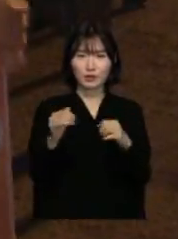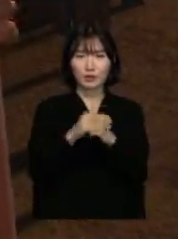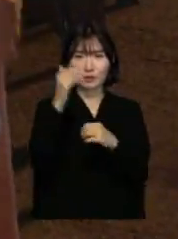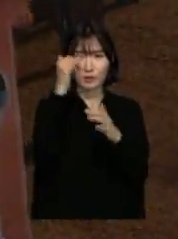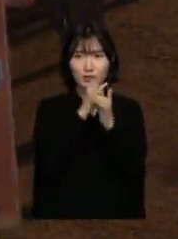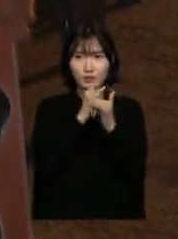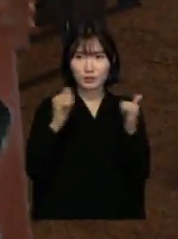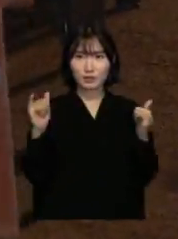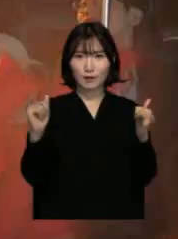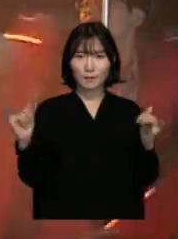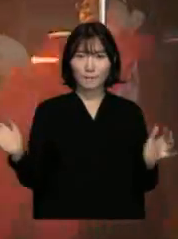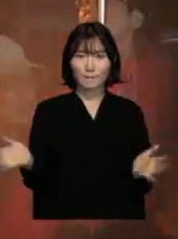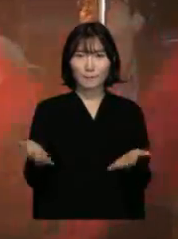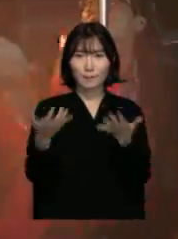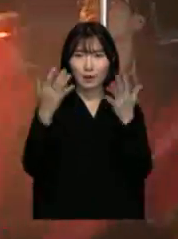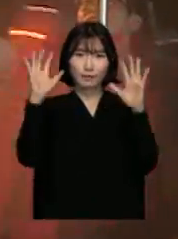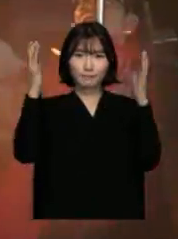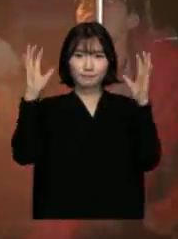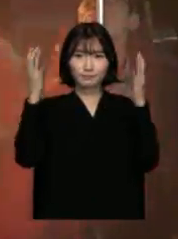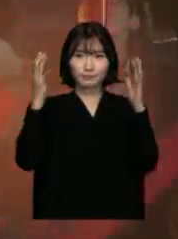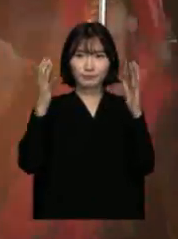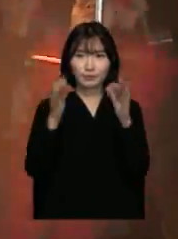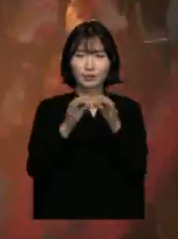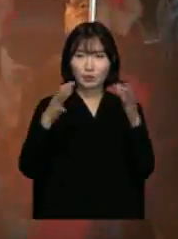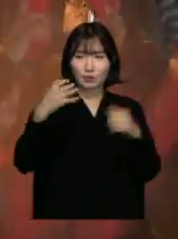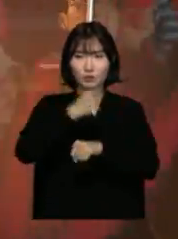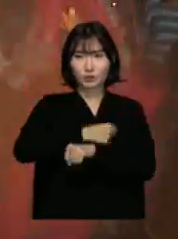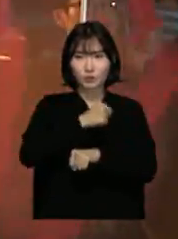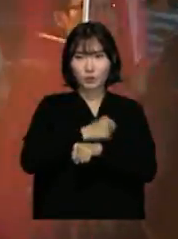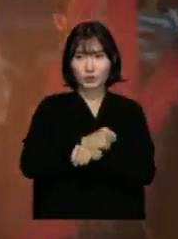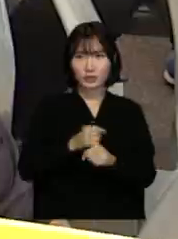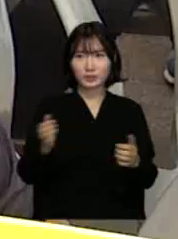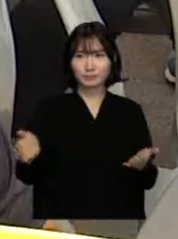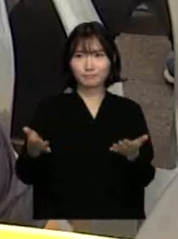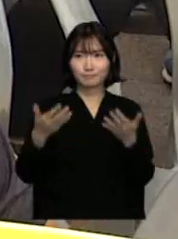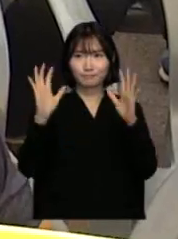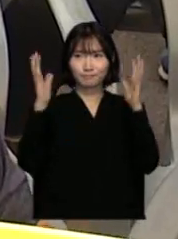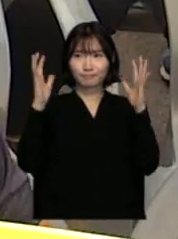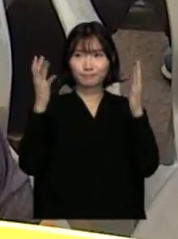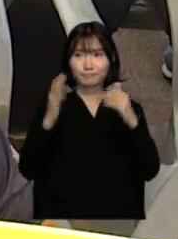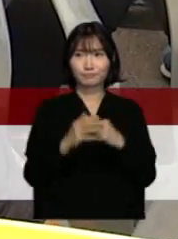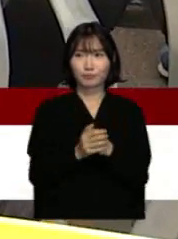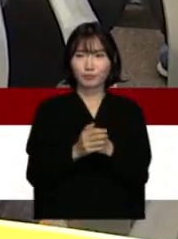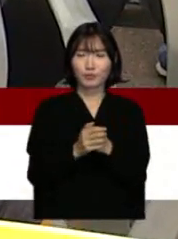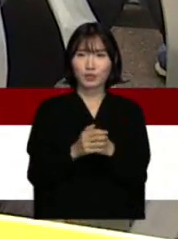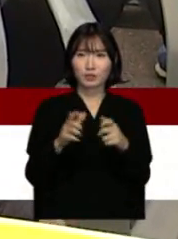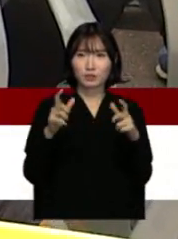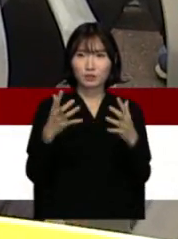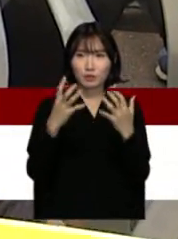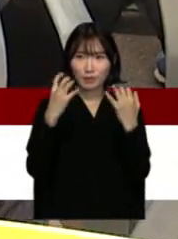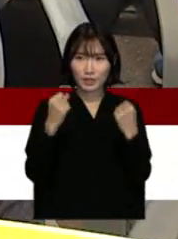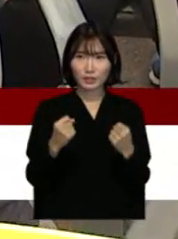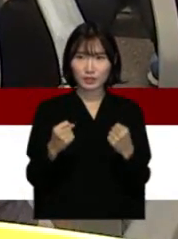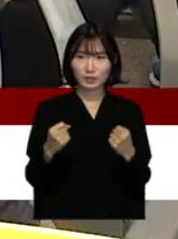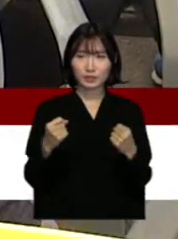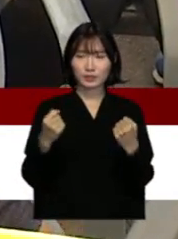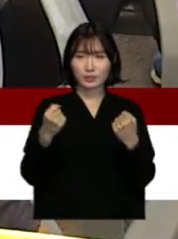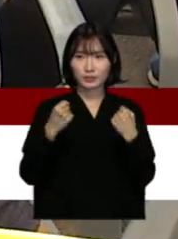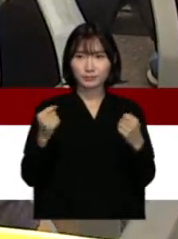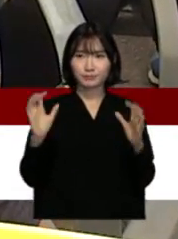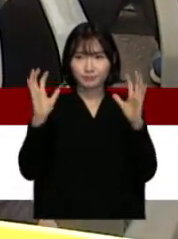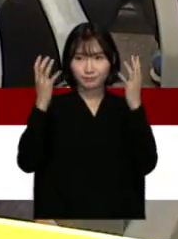듯 열렬한 환호로 그간의 노력을 응원합니다. 지역에서도 응원하고 많이 봐왔고 너무